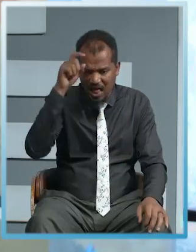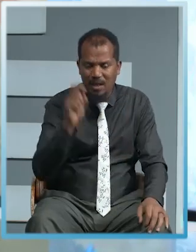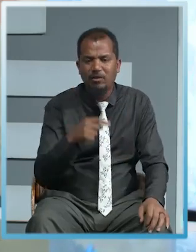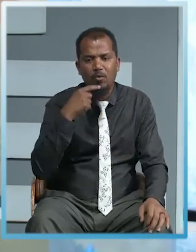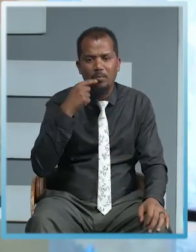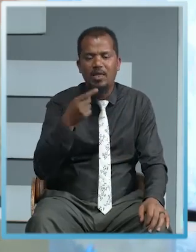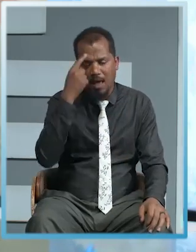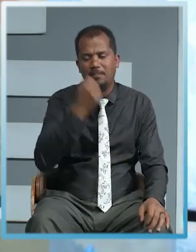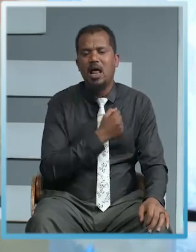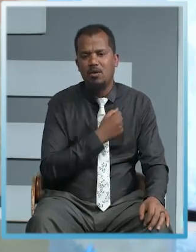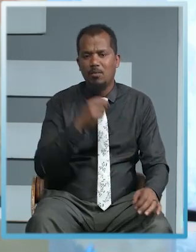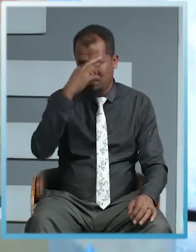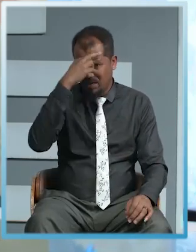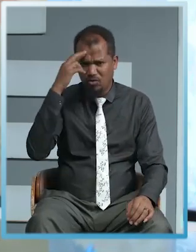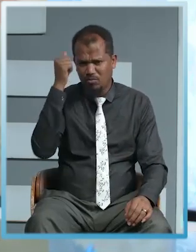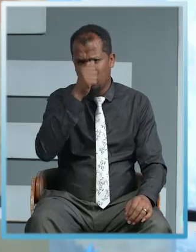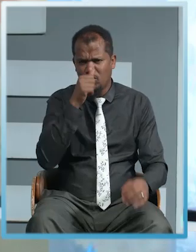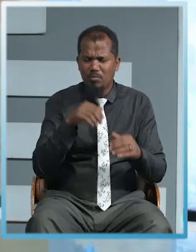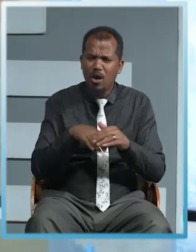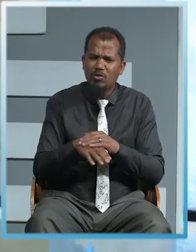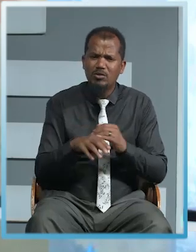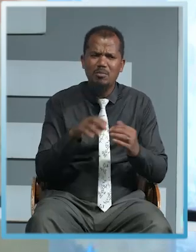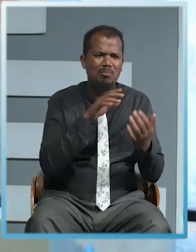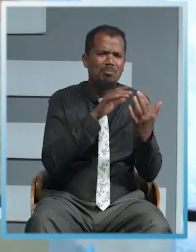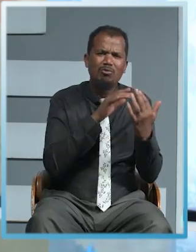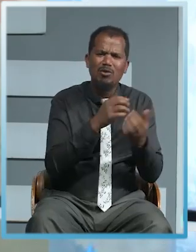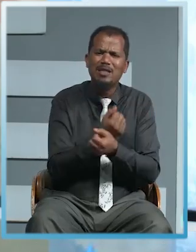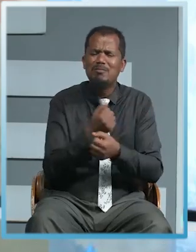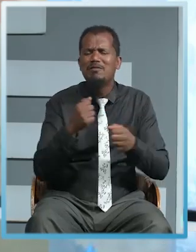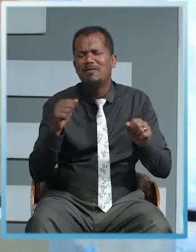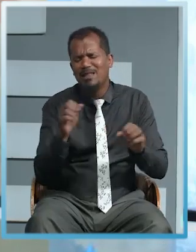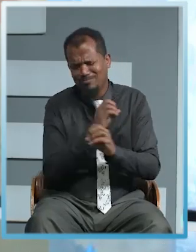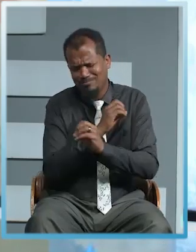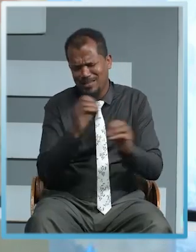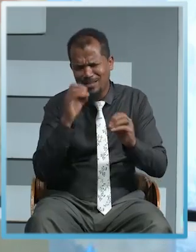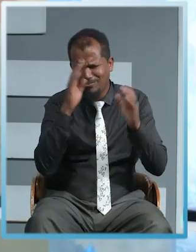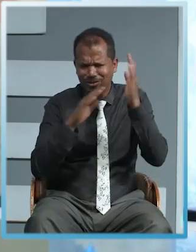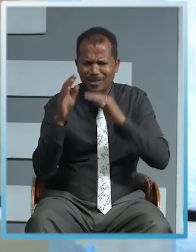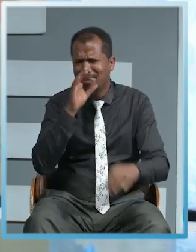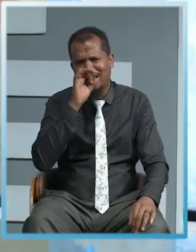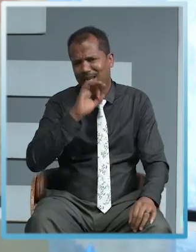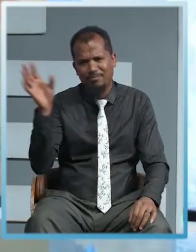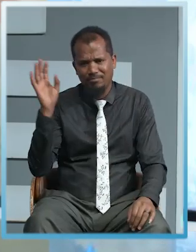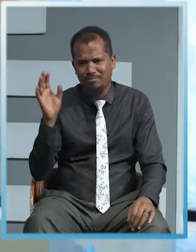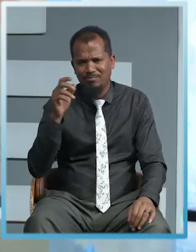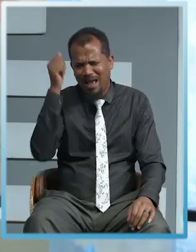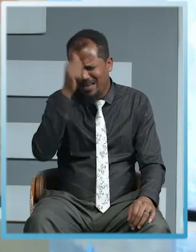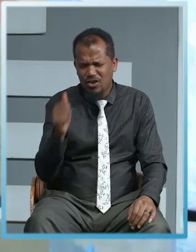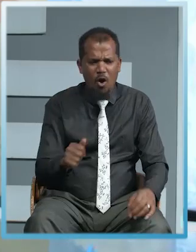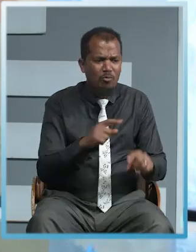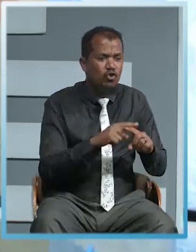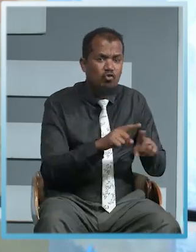አለባቸው ይያምናለሁ። ምክንያቱም ኢትዮጵያ ውስጥ በእኔምነት በጦርነት የሚፈታ ምንም ችግር የለም። ምንም አይነት የትኛውም